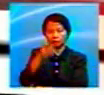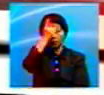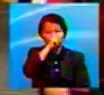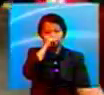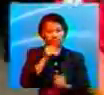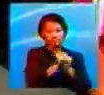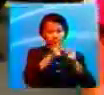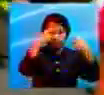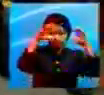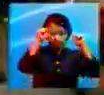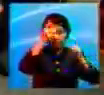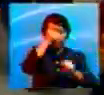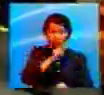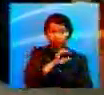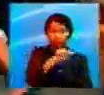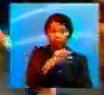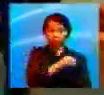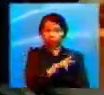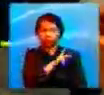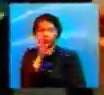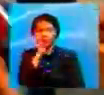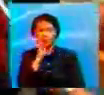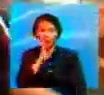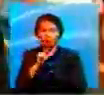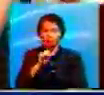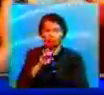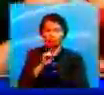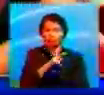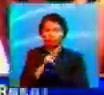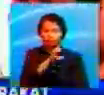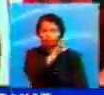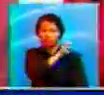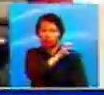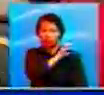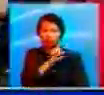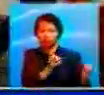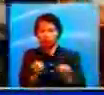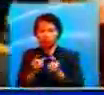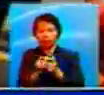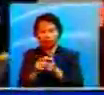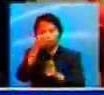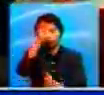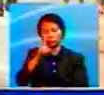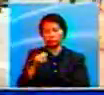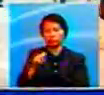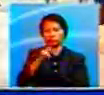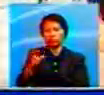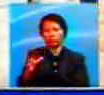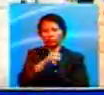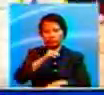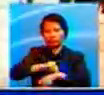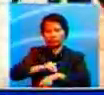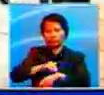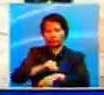Presiden Gerakan Datuk Mas Yu Kiong dan Ketua Wanita Gerakan yang juga pengerusi penganjur larian, Datuk Tan Lian Ho, mengambil